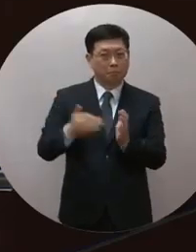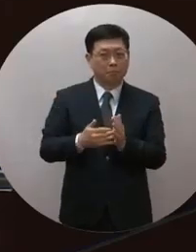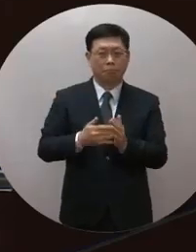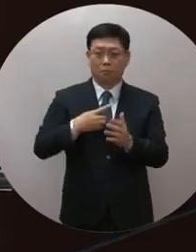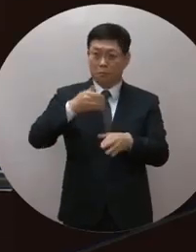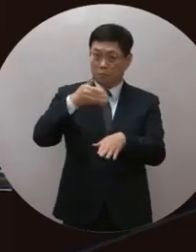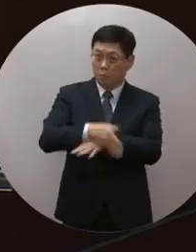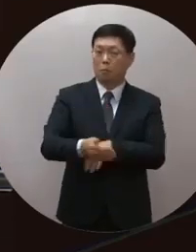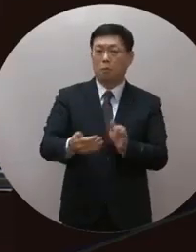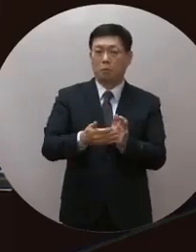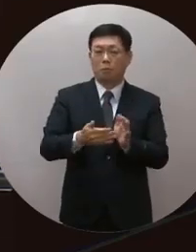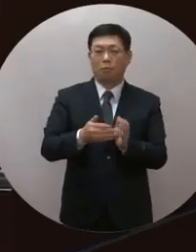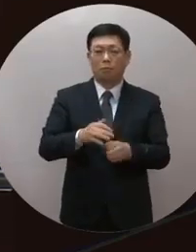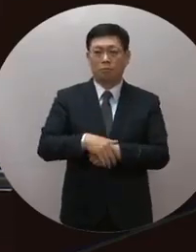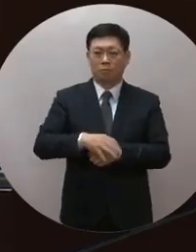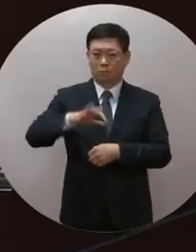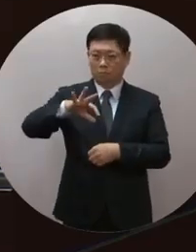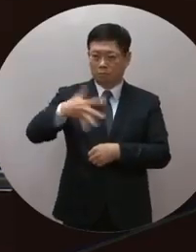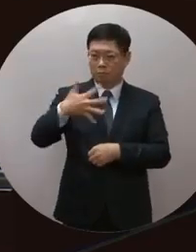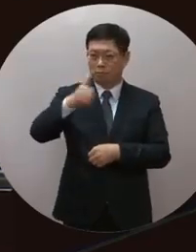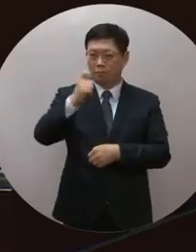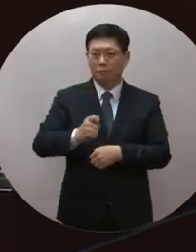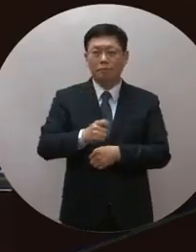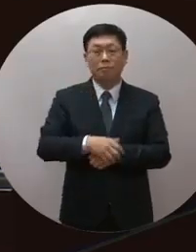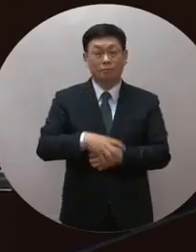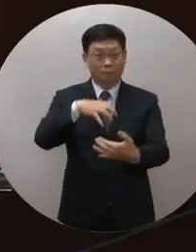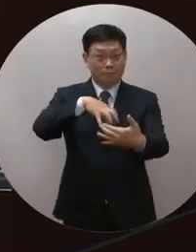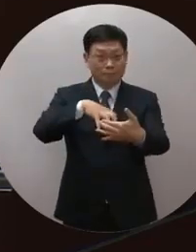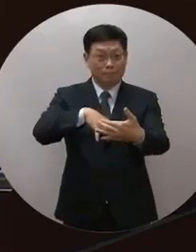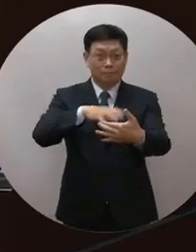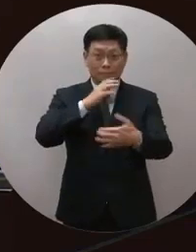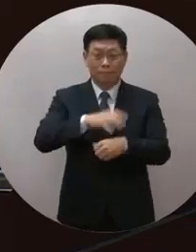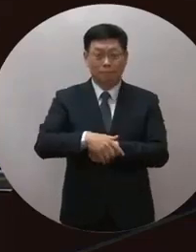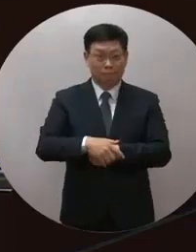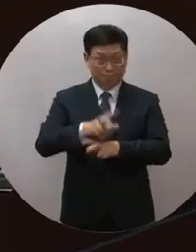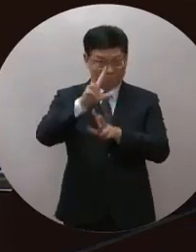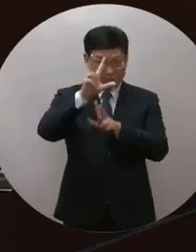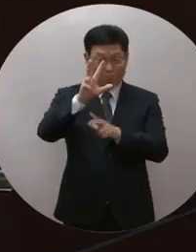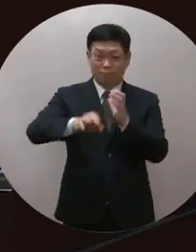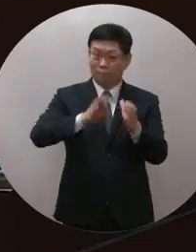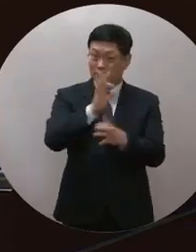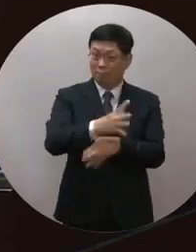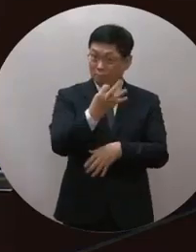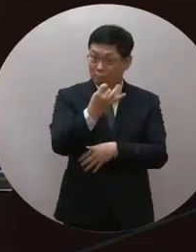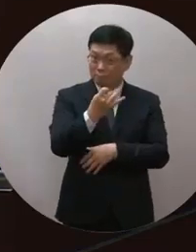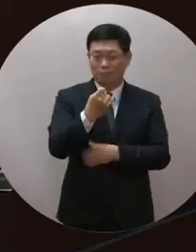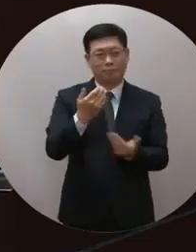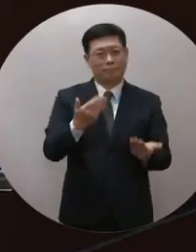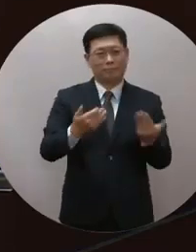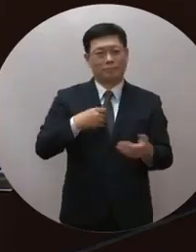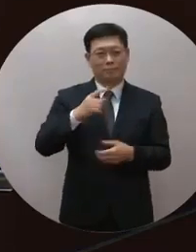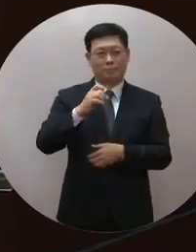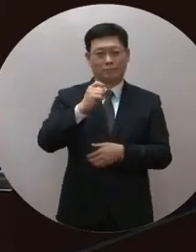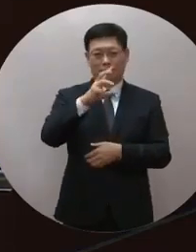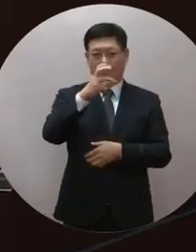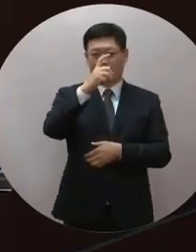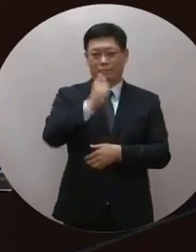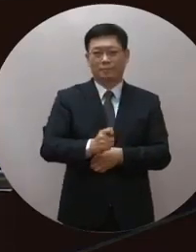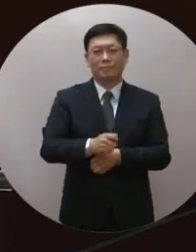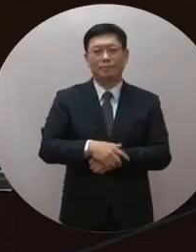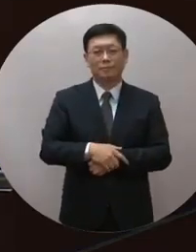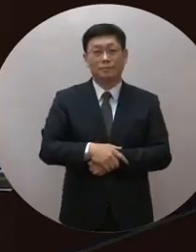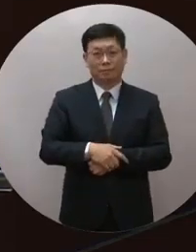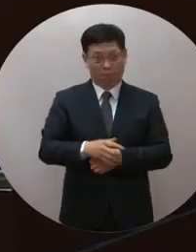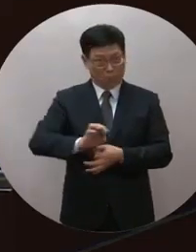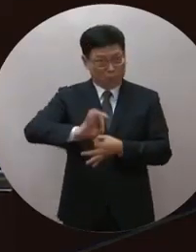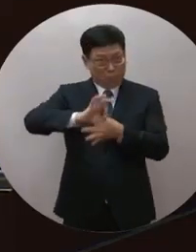已经核准汇回的资金500多亿，其中实质的投资金额也达180亿，